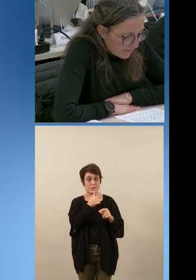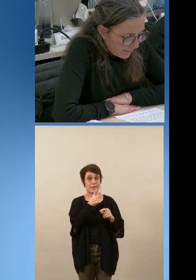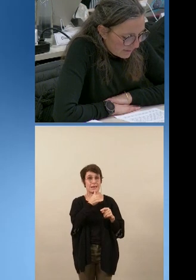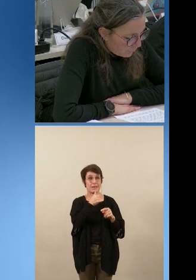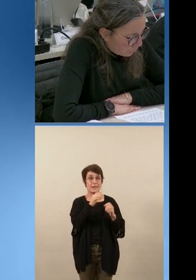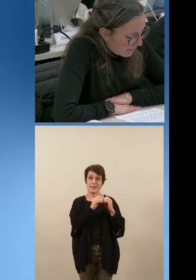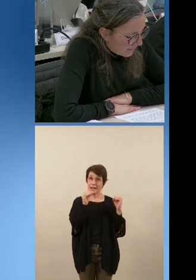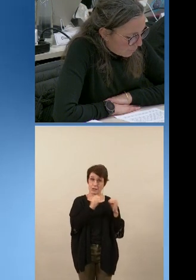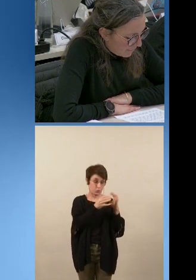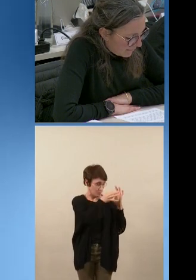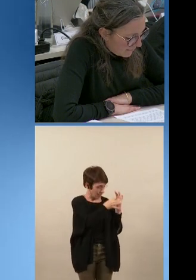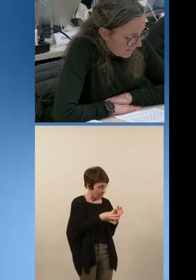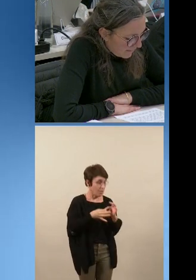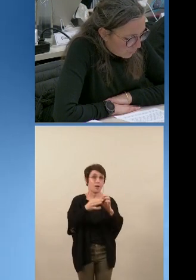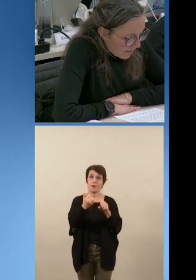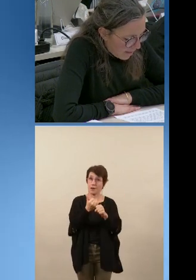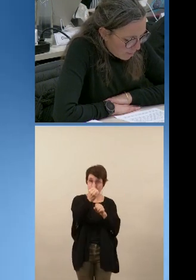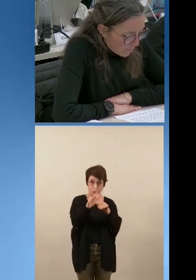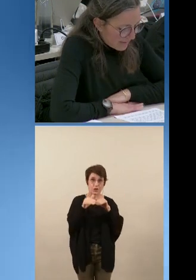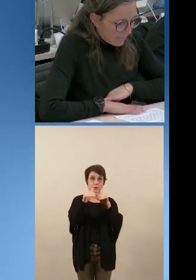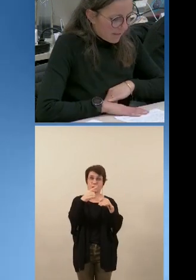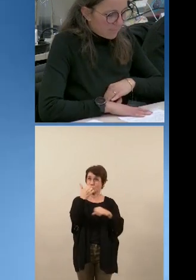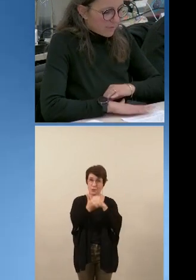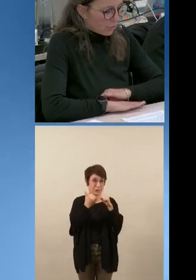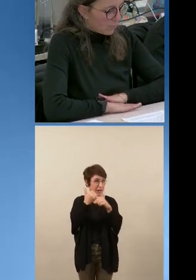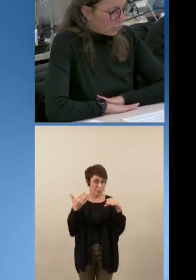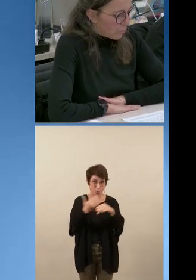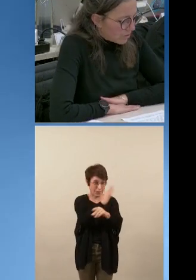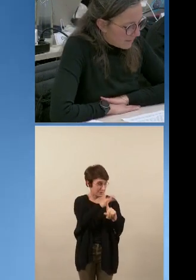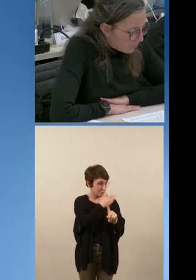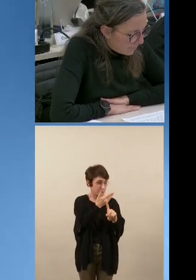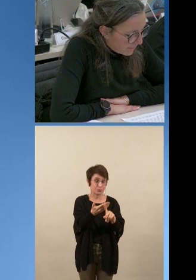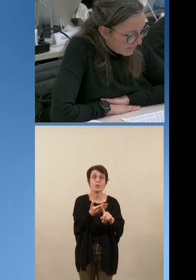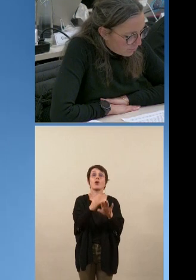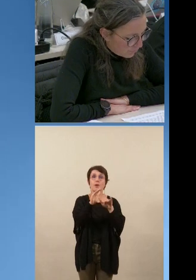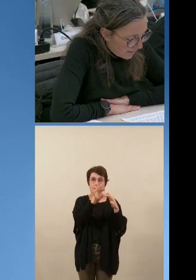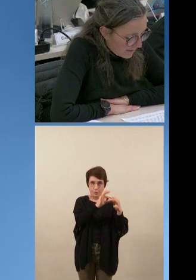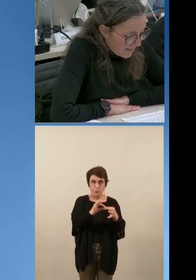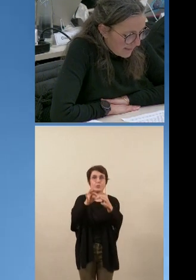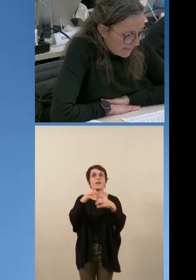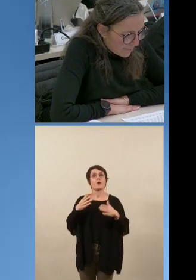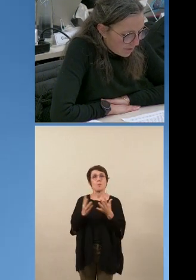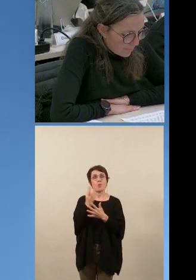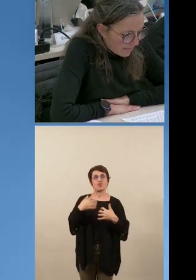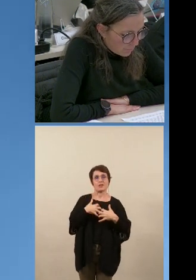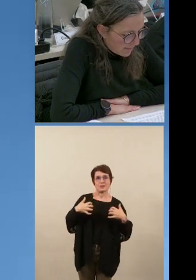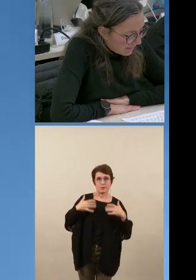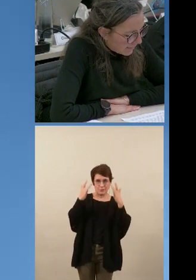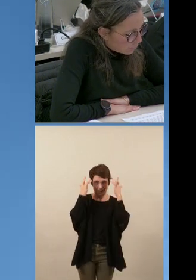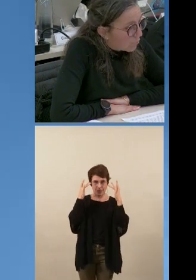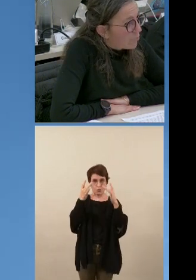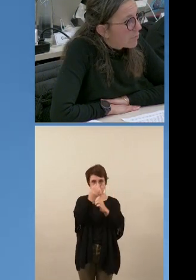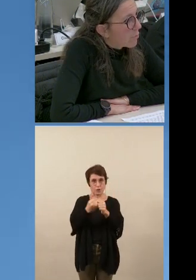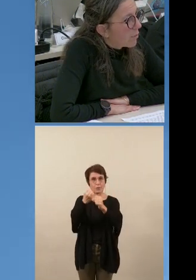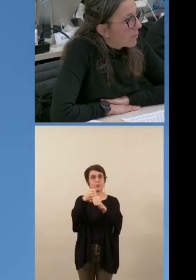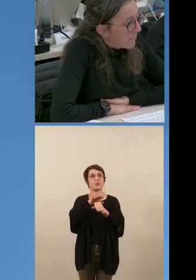sera effective sur une année complète et sera accompagnée par la mise en œuvre du projet scientifique et culturel élaboré par la nouvelle direction